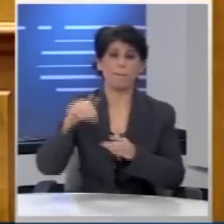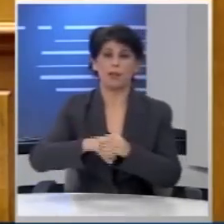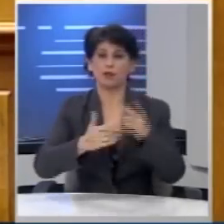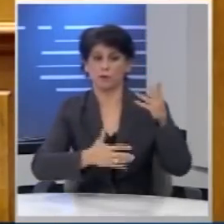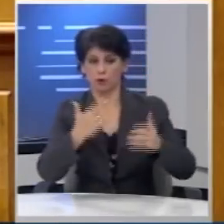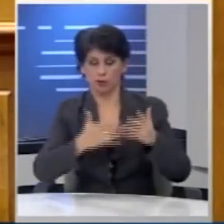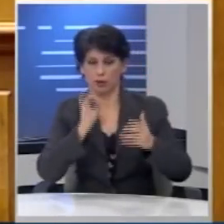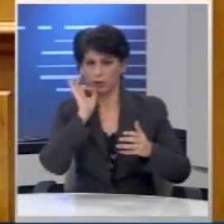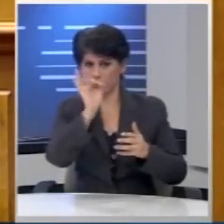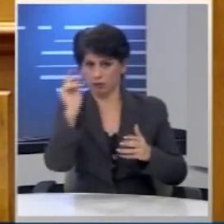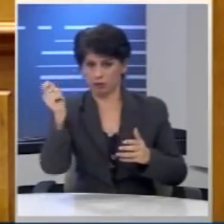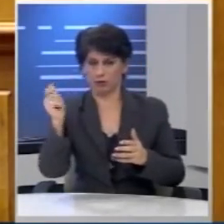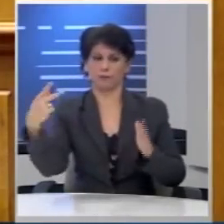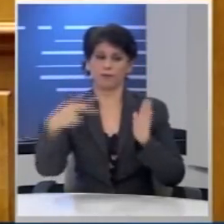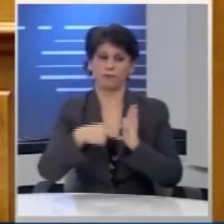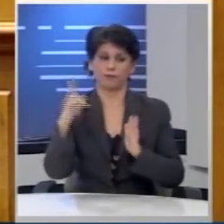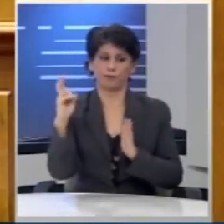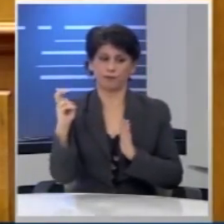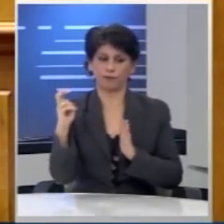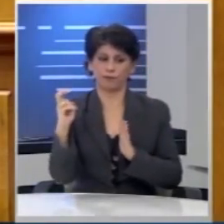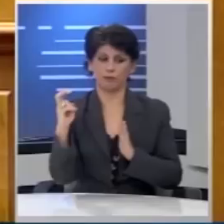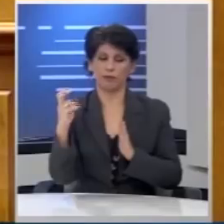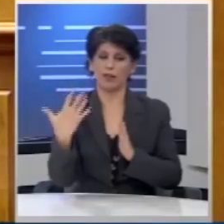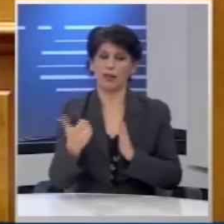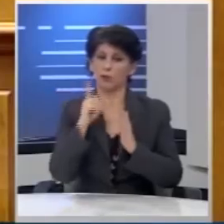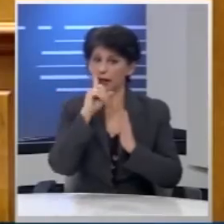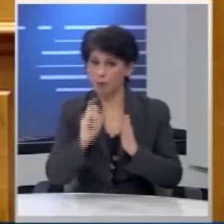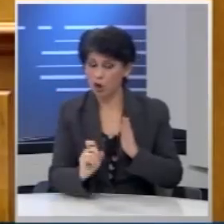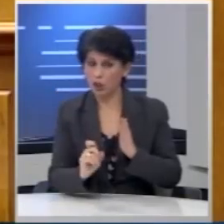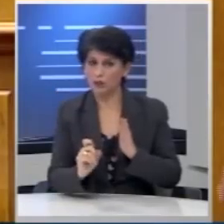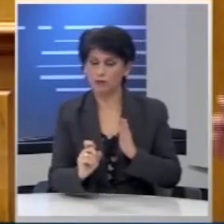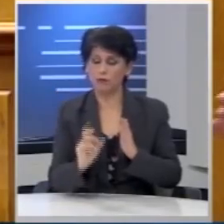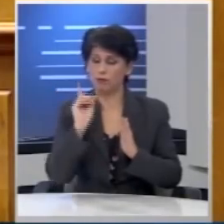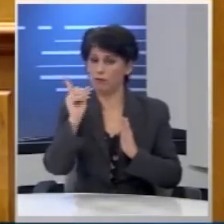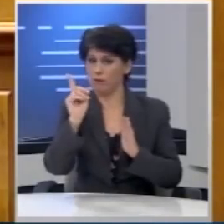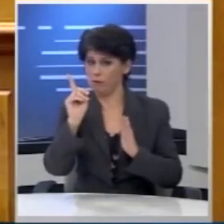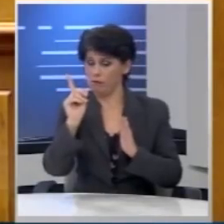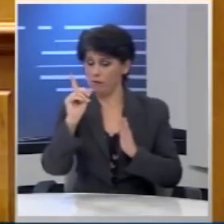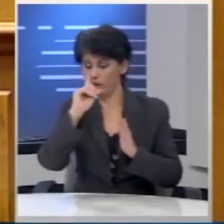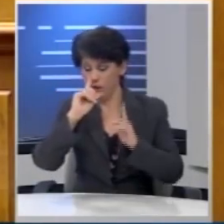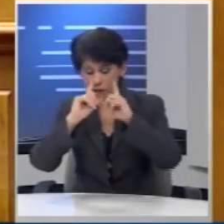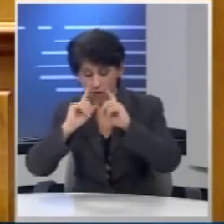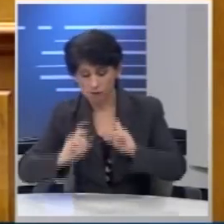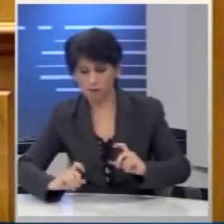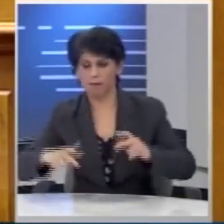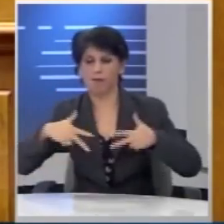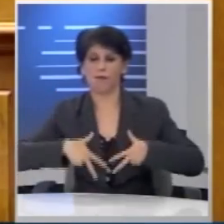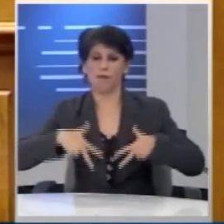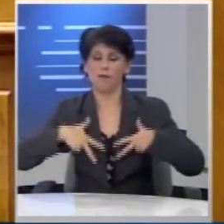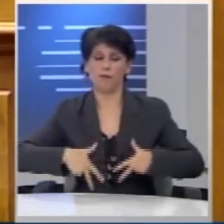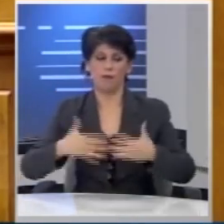στον προϋπολογισμό στόχο πολιτικής για το 2020 την υποχρέωση, προσέξτε, την υποχρέωση του